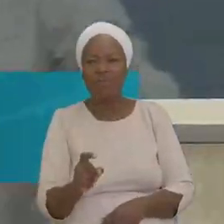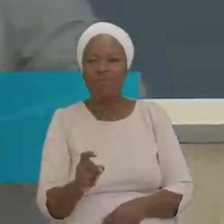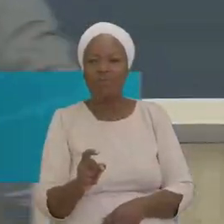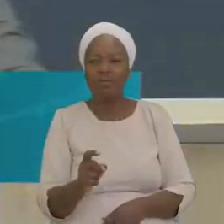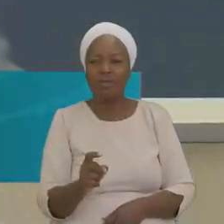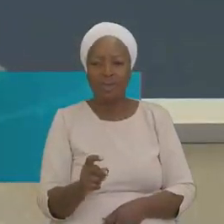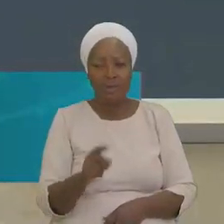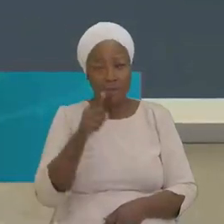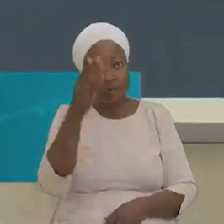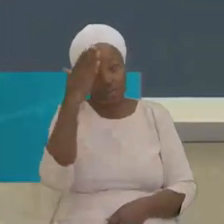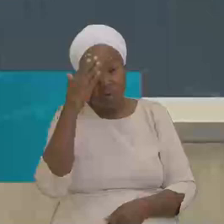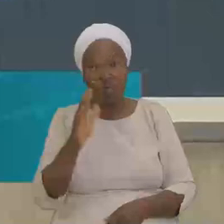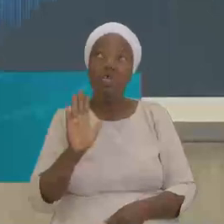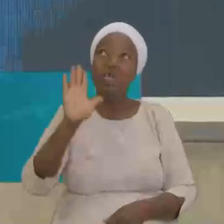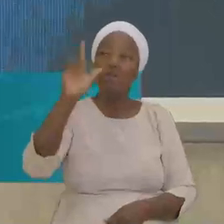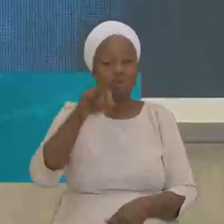posent toujours la question.